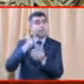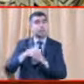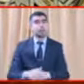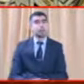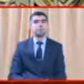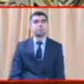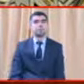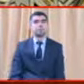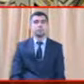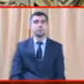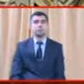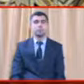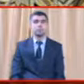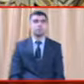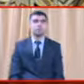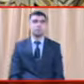النائب المحترم.